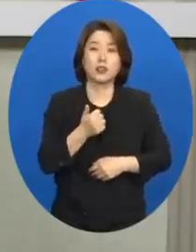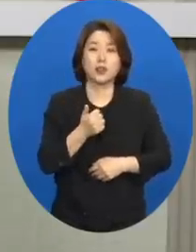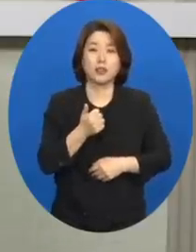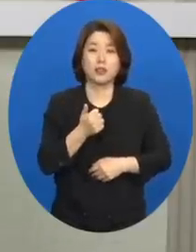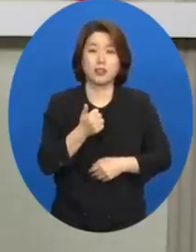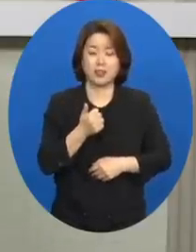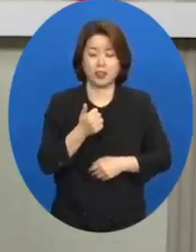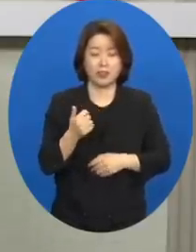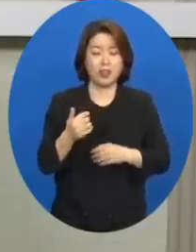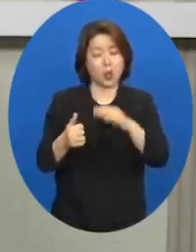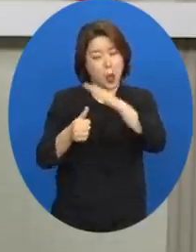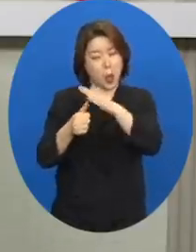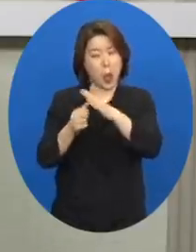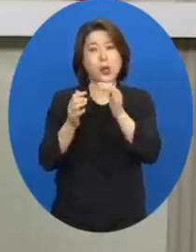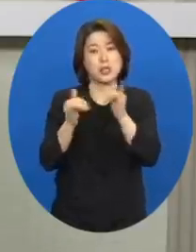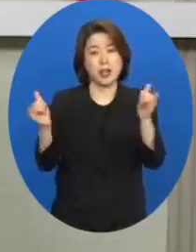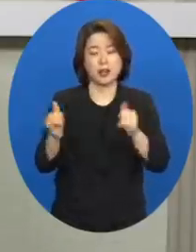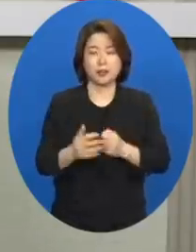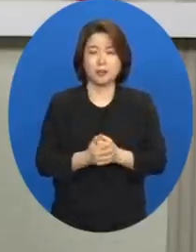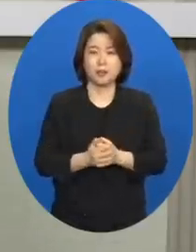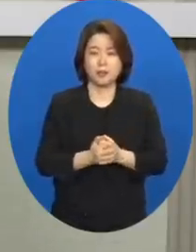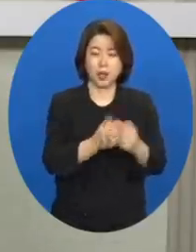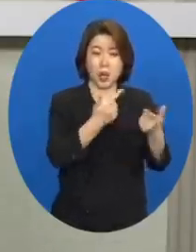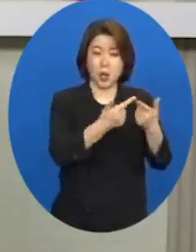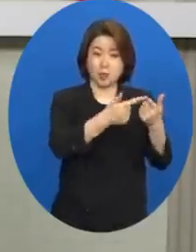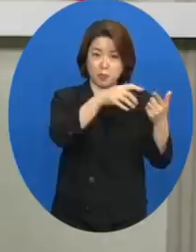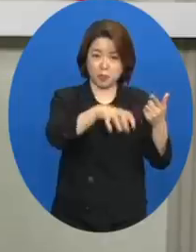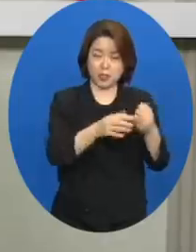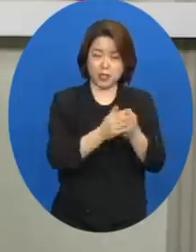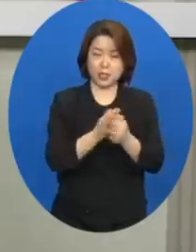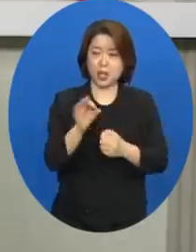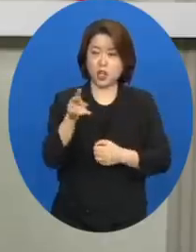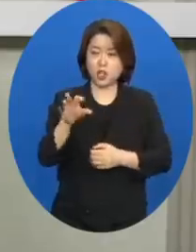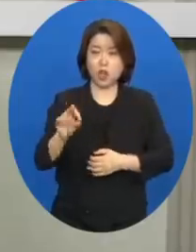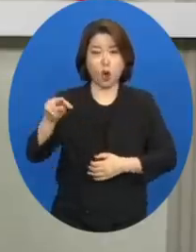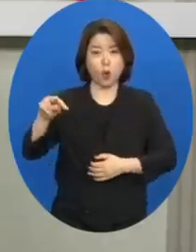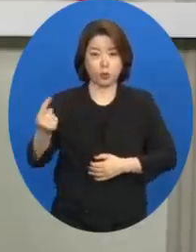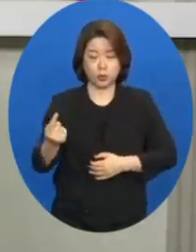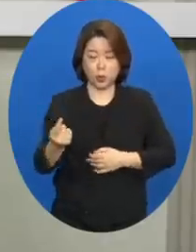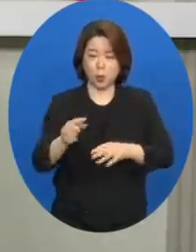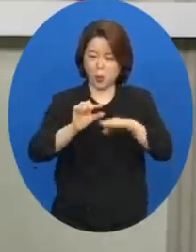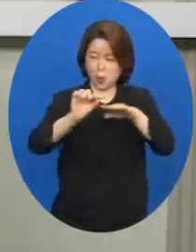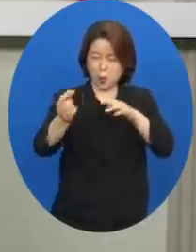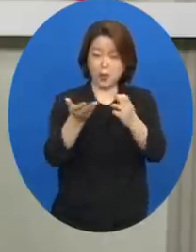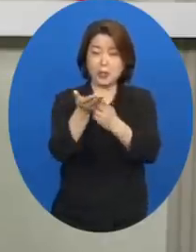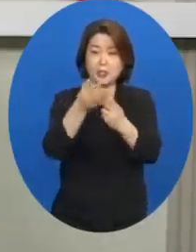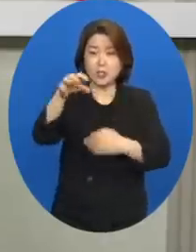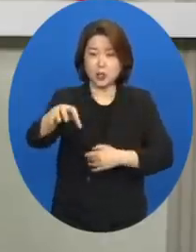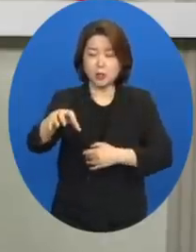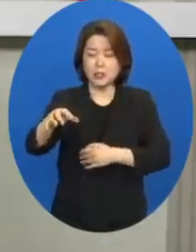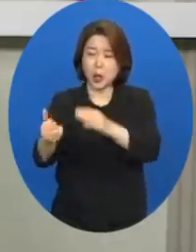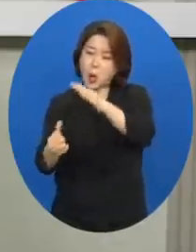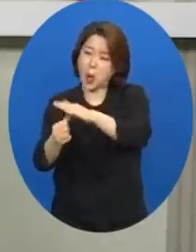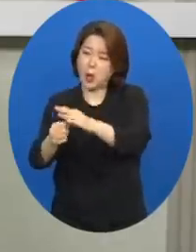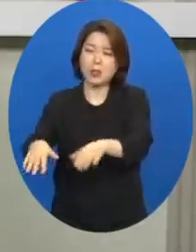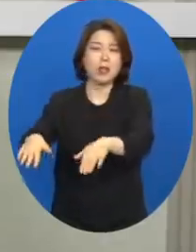아 사람이었습니다 부산에서도 영도 라는 섬에서 어린 시절을 보냈습니다